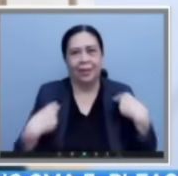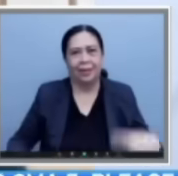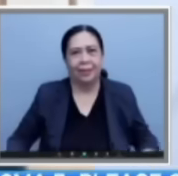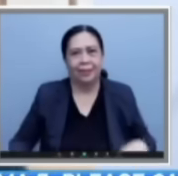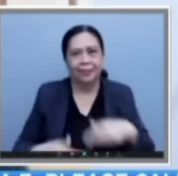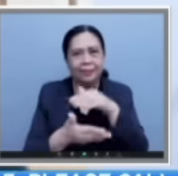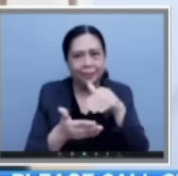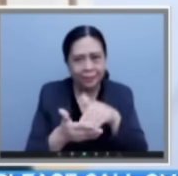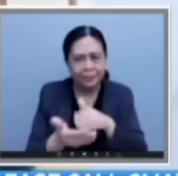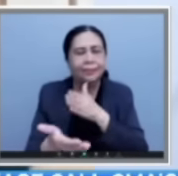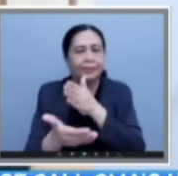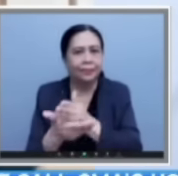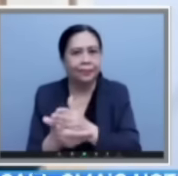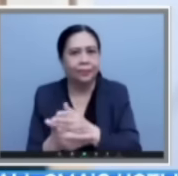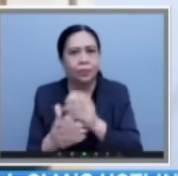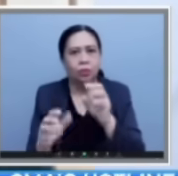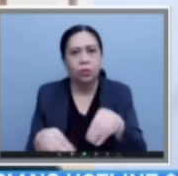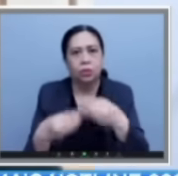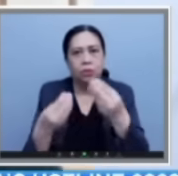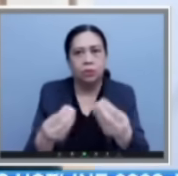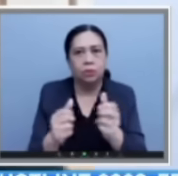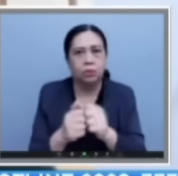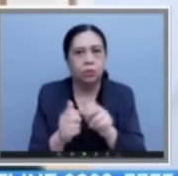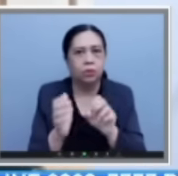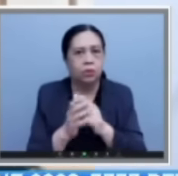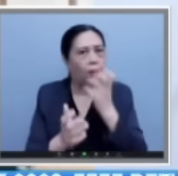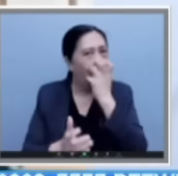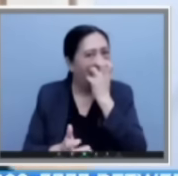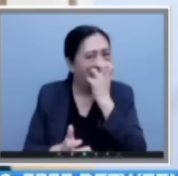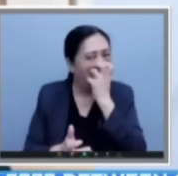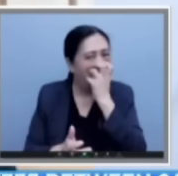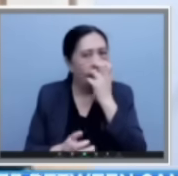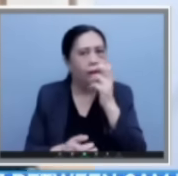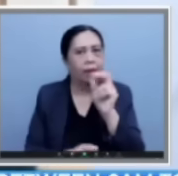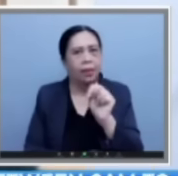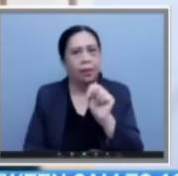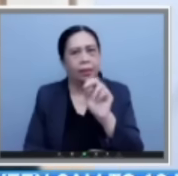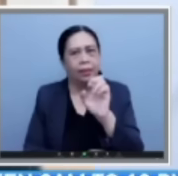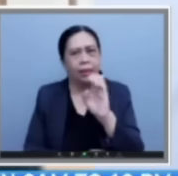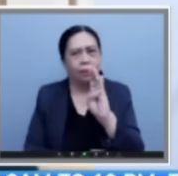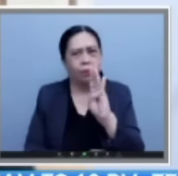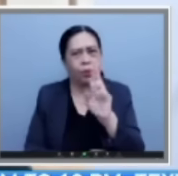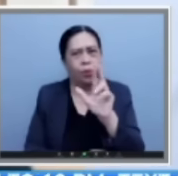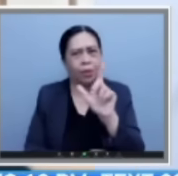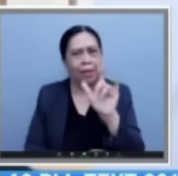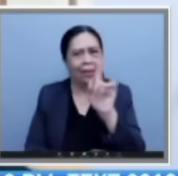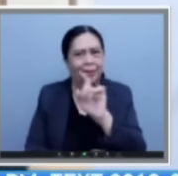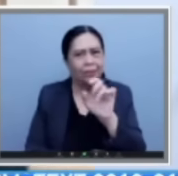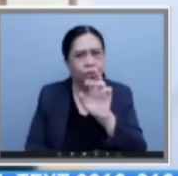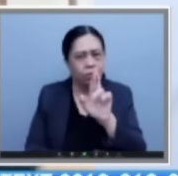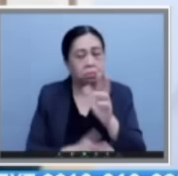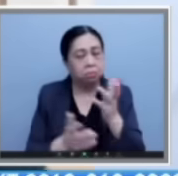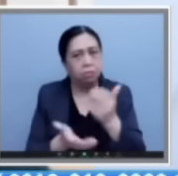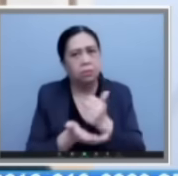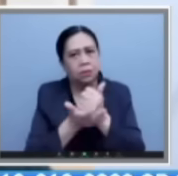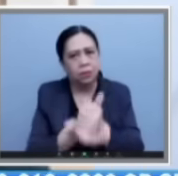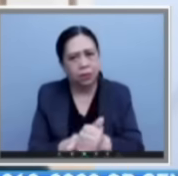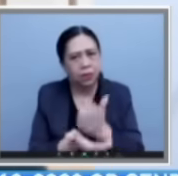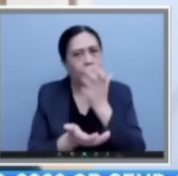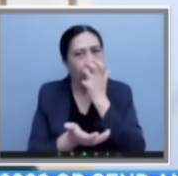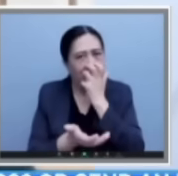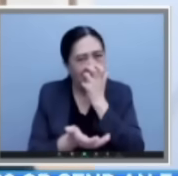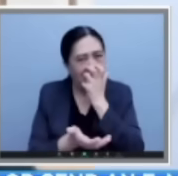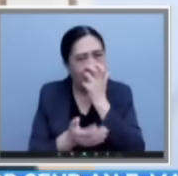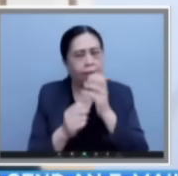na mabigyan kayo ng mga nebulizer para makatulong sa pagluwag ng paghinga then magagawa yun with